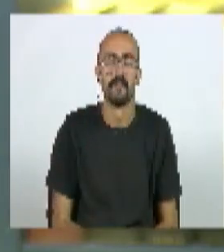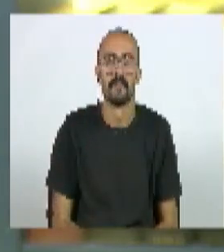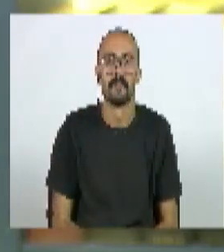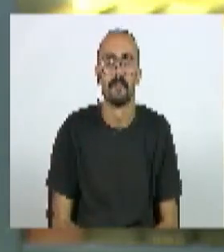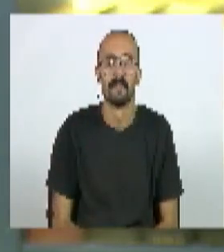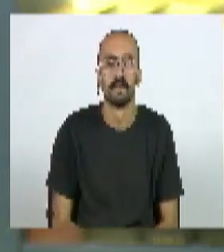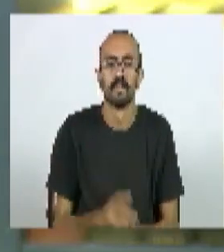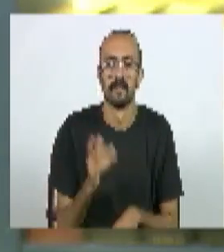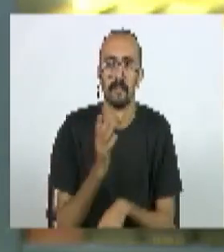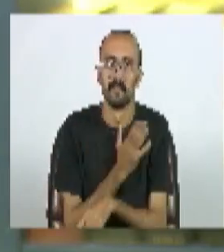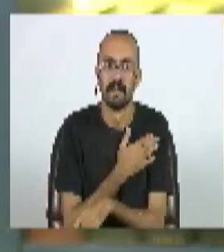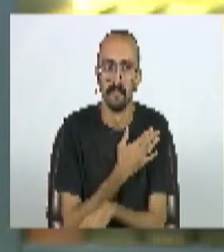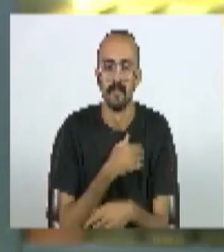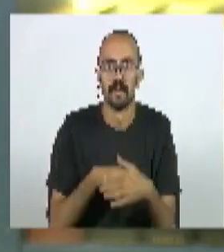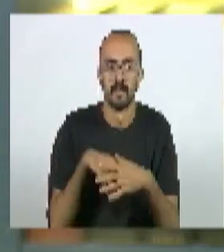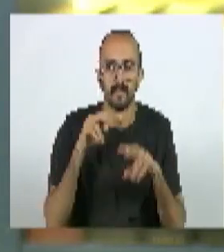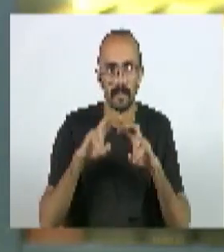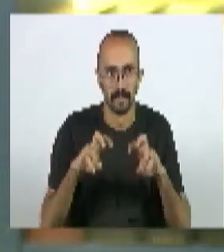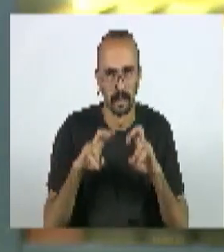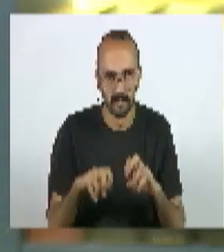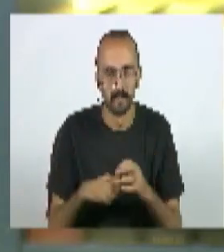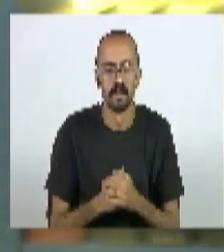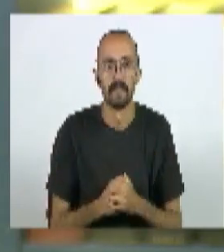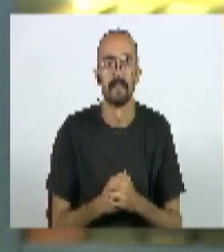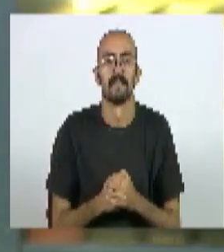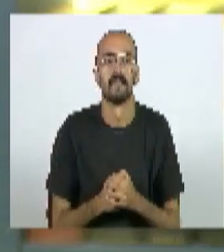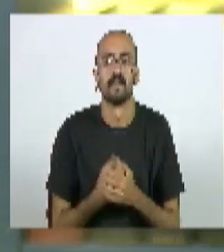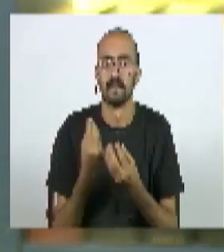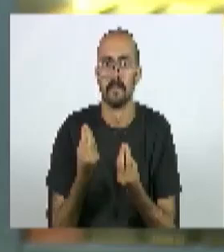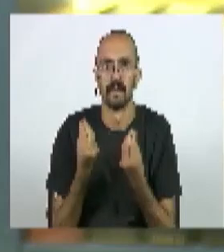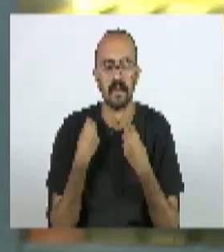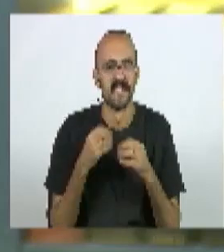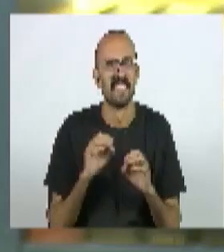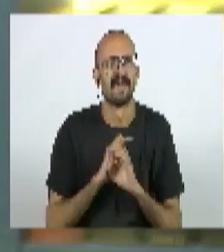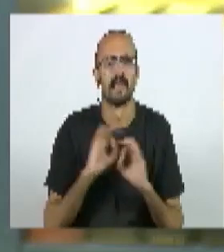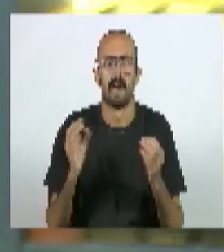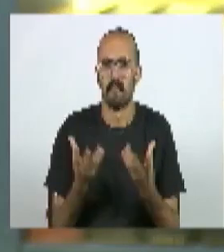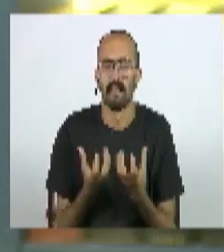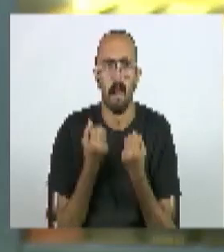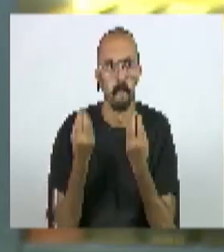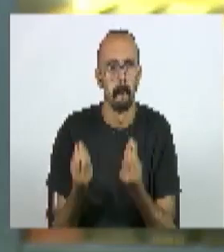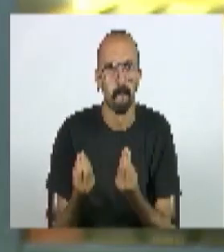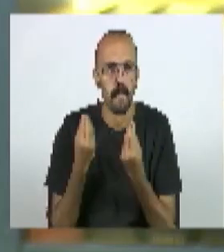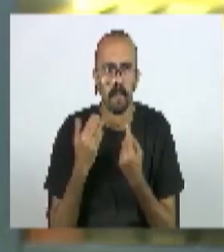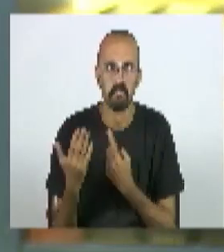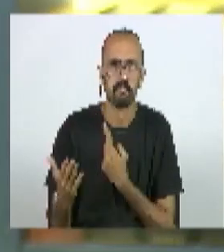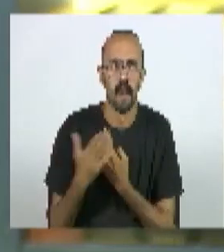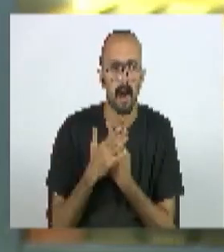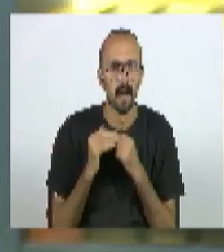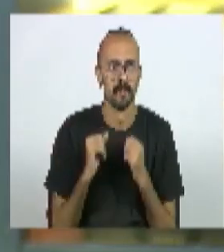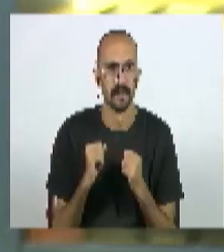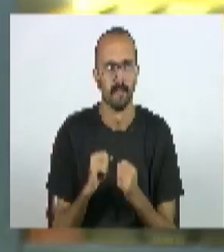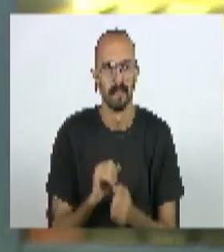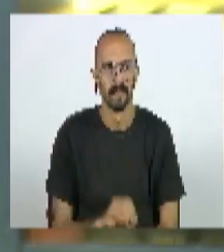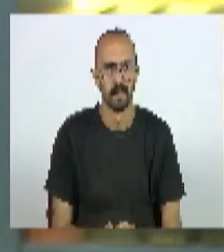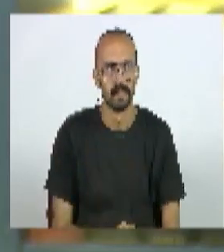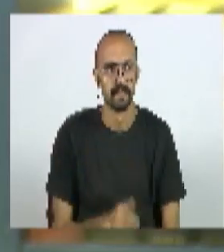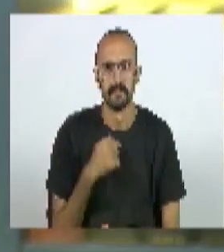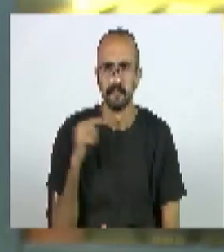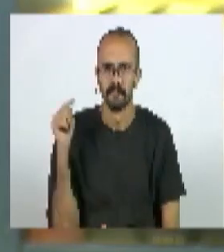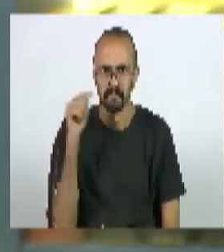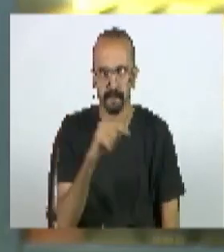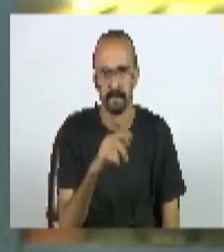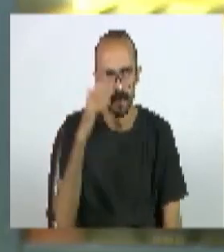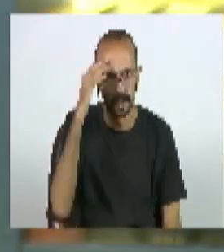طلبت مني إجراء هذه الدراسة وقدمت لحقيقة كل أنواع الدعم والمساندة. ذهبت إلى